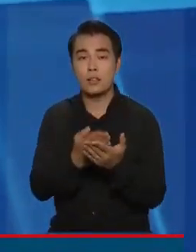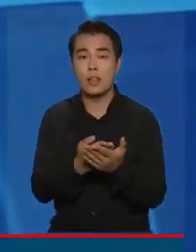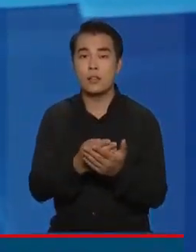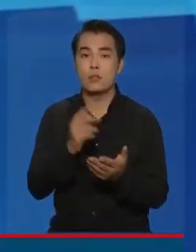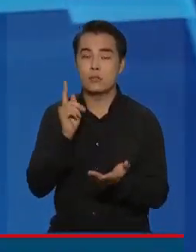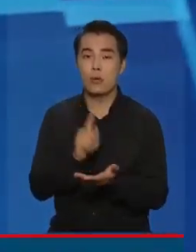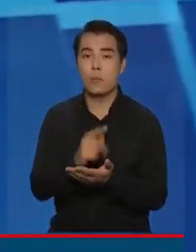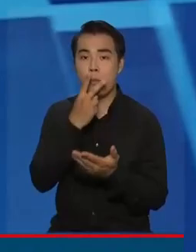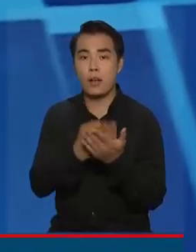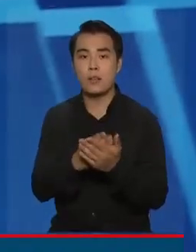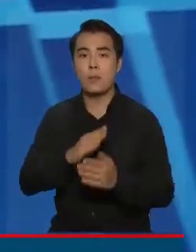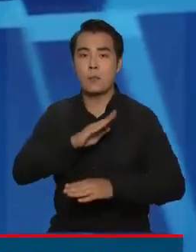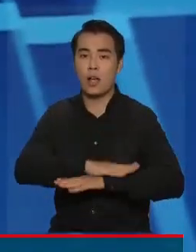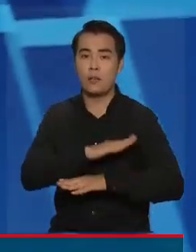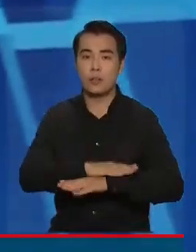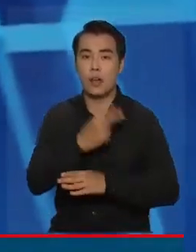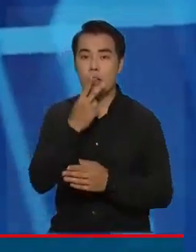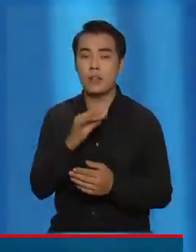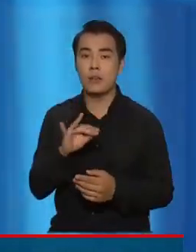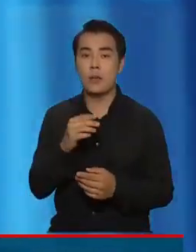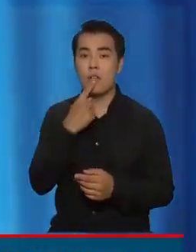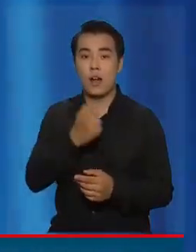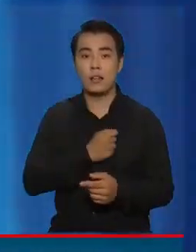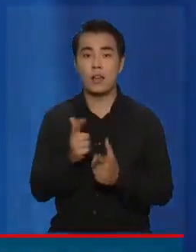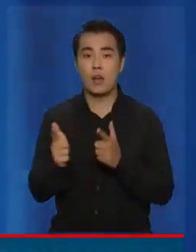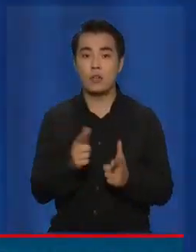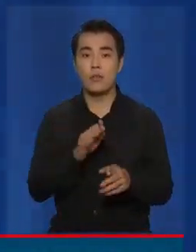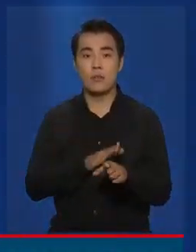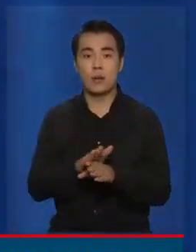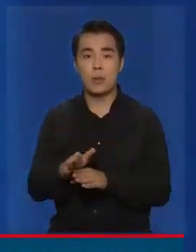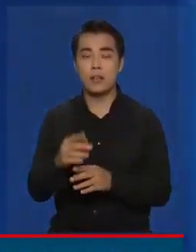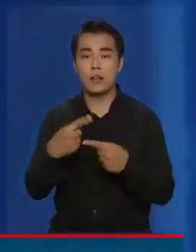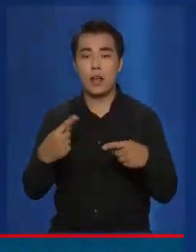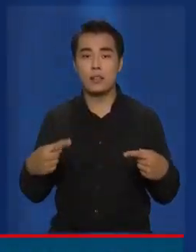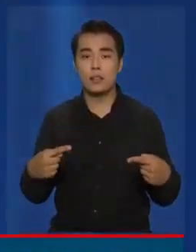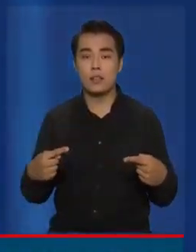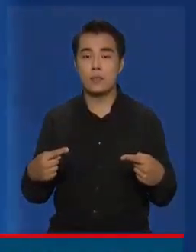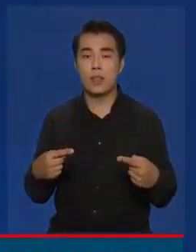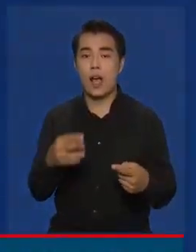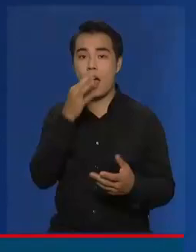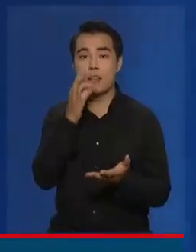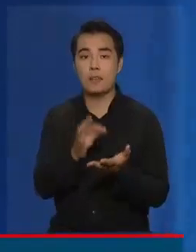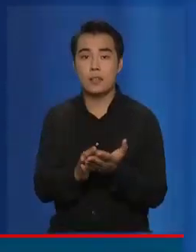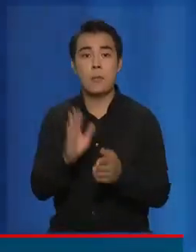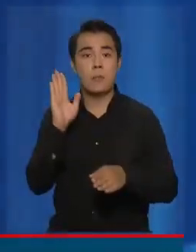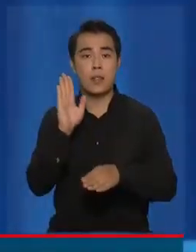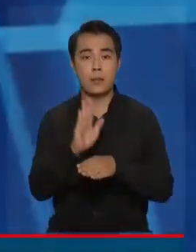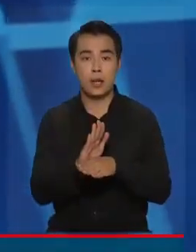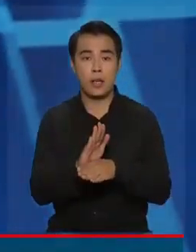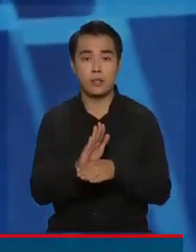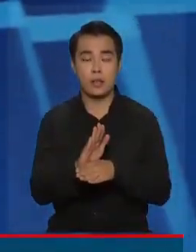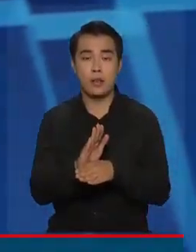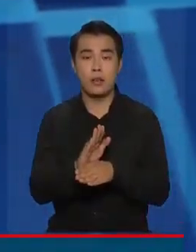хорошие результаты в дисциплине, в боевой подготовке, в выполнении специальных ответственных